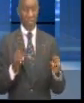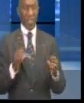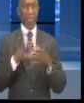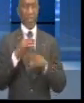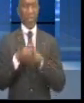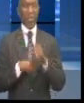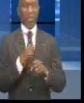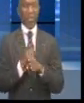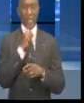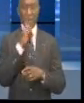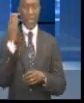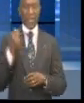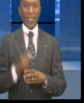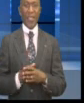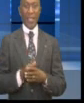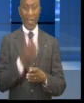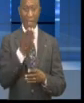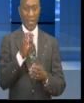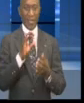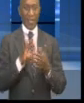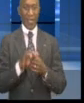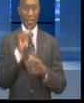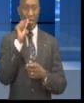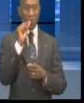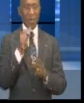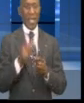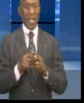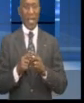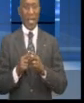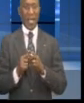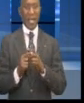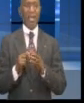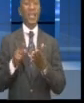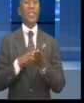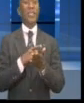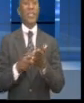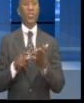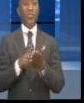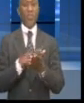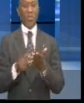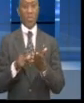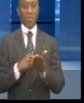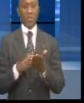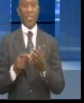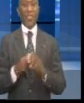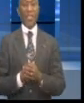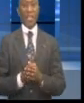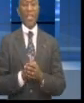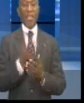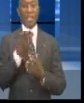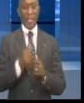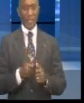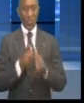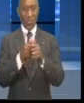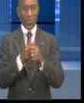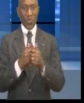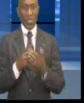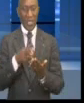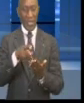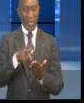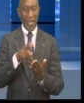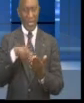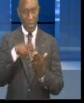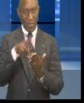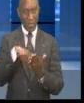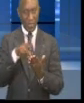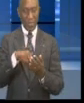au cours du Conseil provincial de sécurité tenu ce jeudi. Le compte rendu est lu ici par Kasungu Kibale,